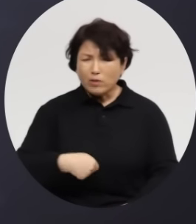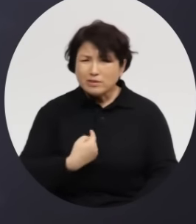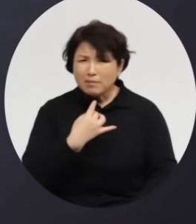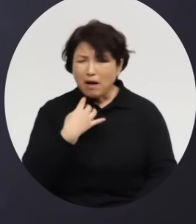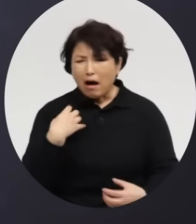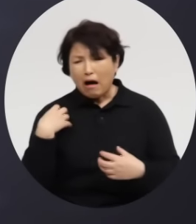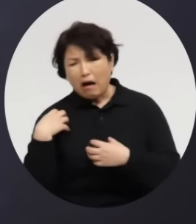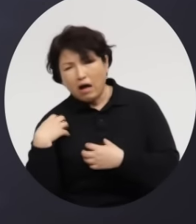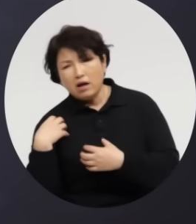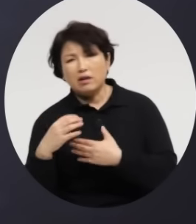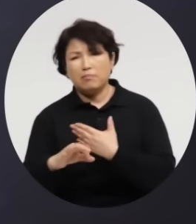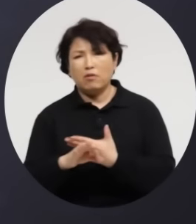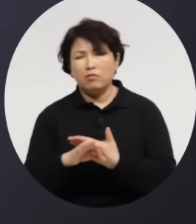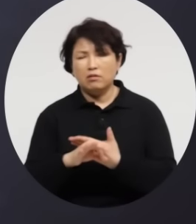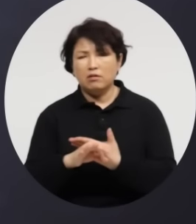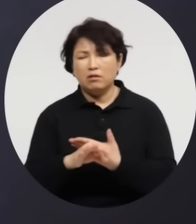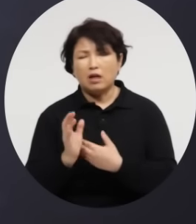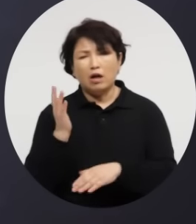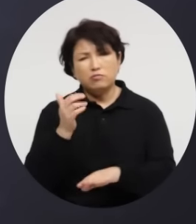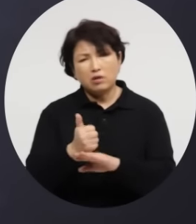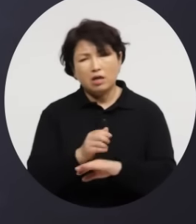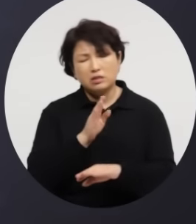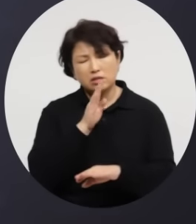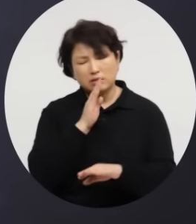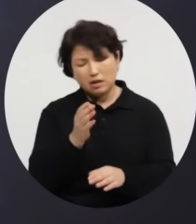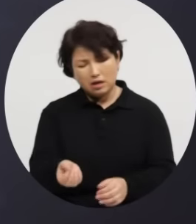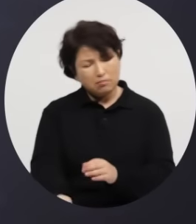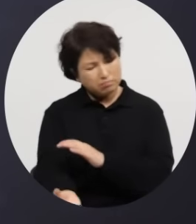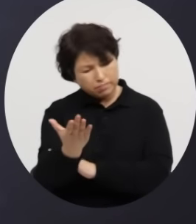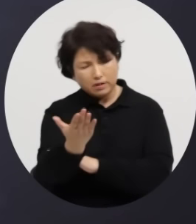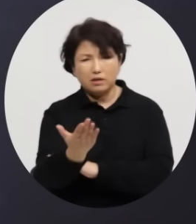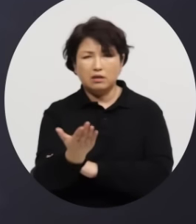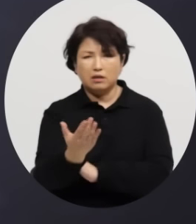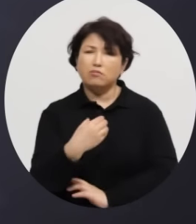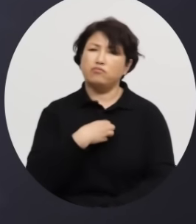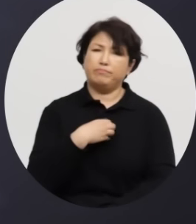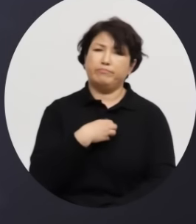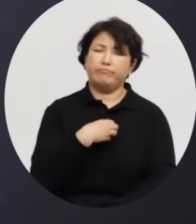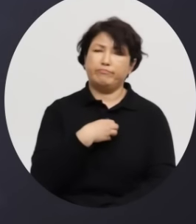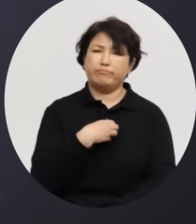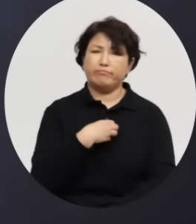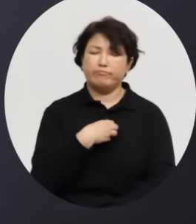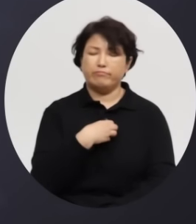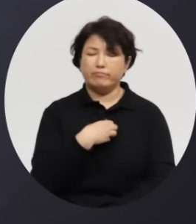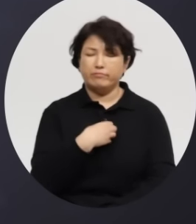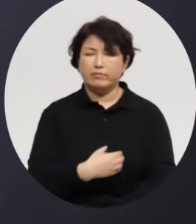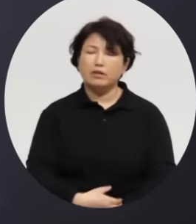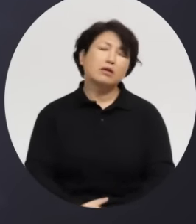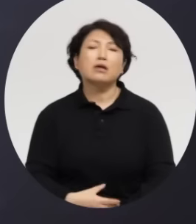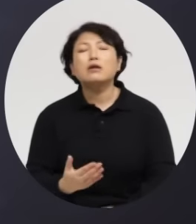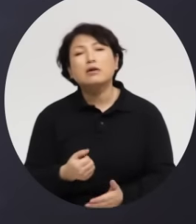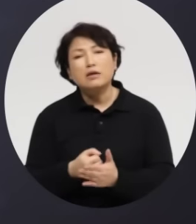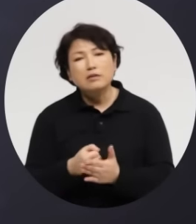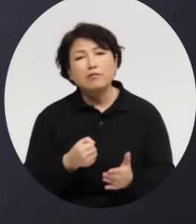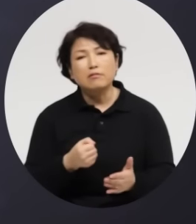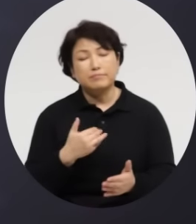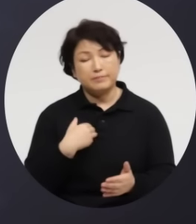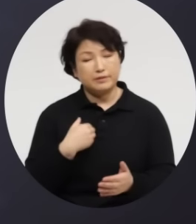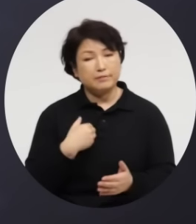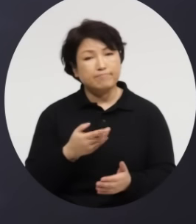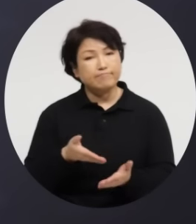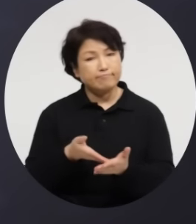부친다. 그러다가 하다가 포기해버릴 위험이 있다. 이런 얘기예요. 그래서 첫 번째